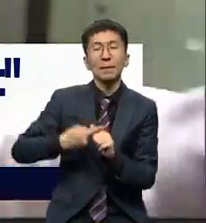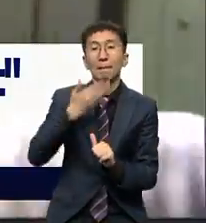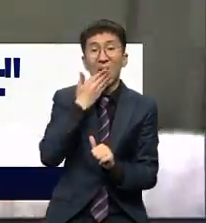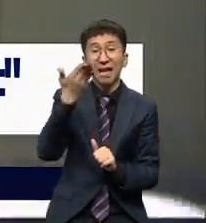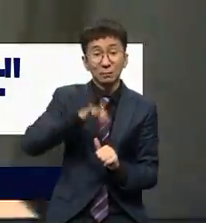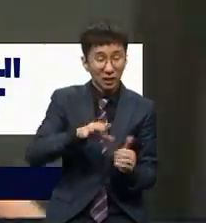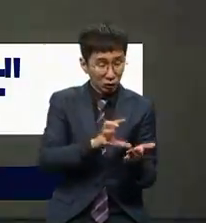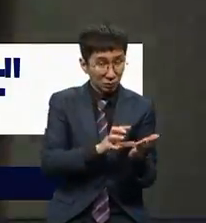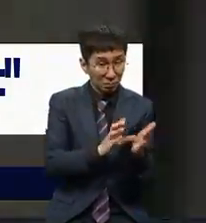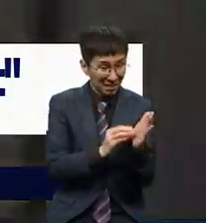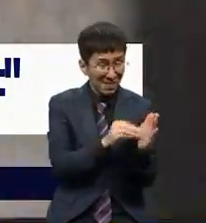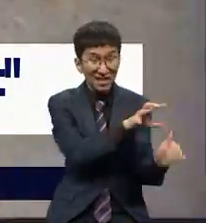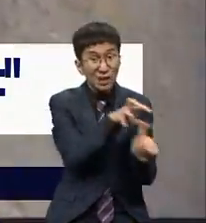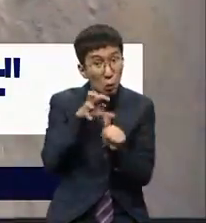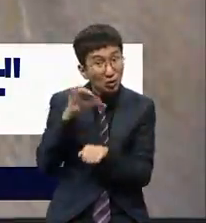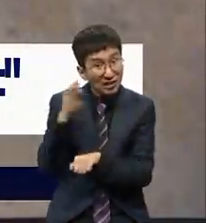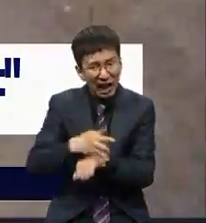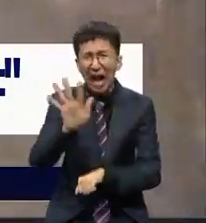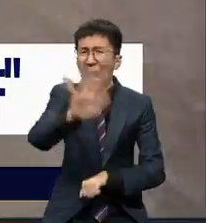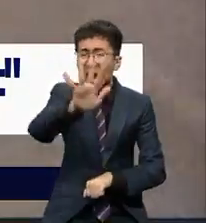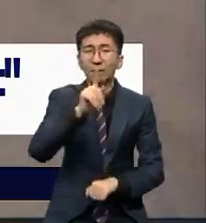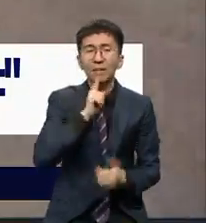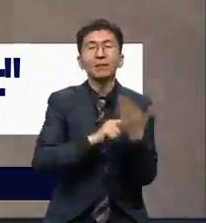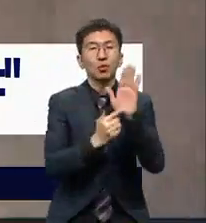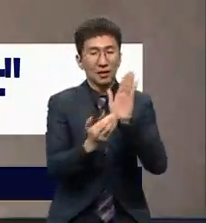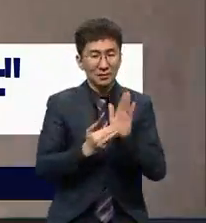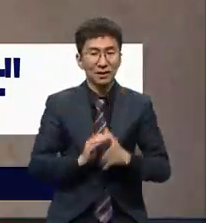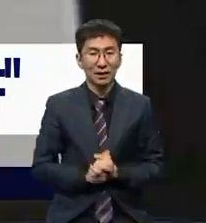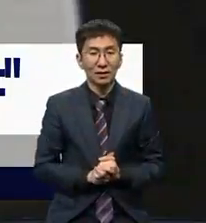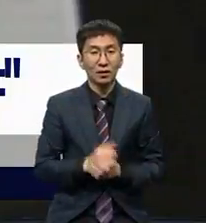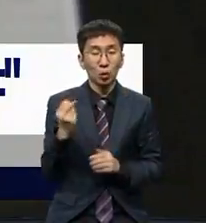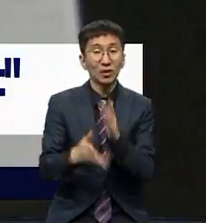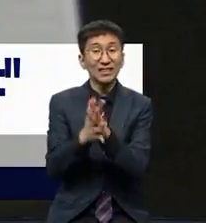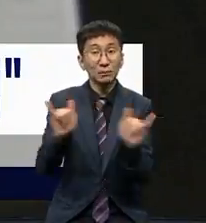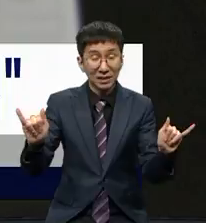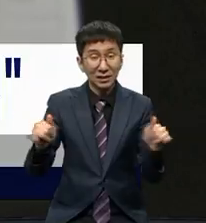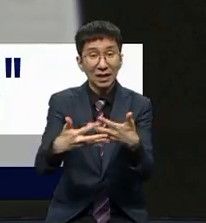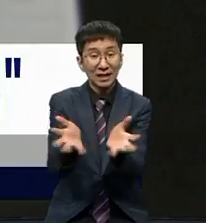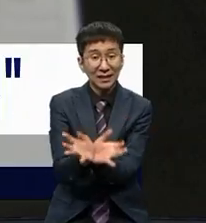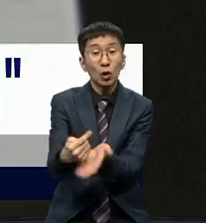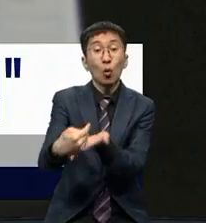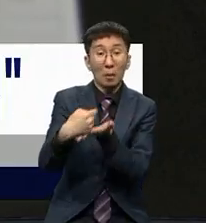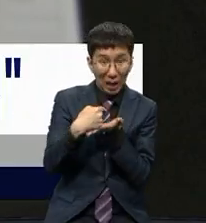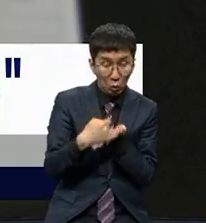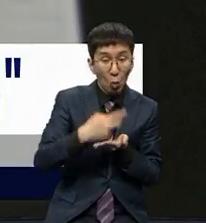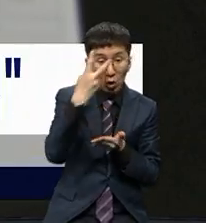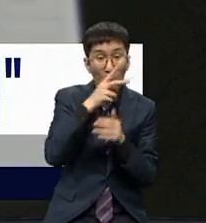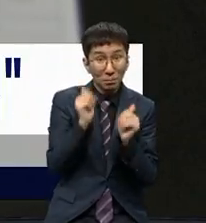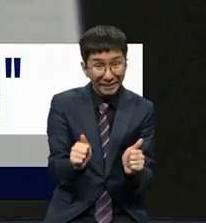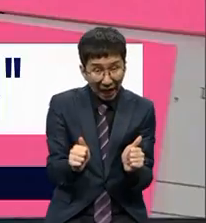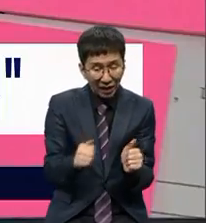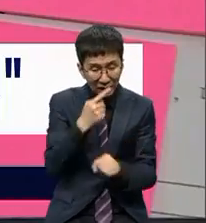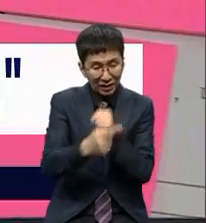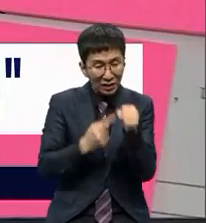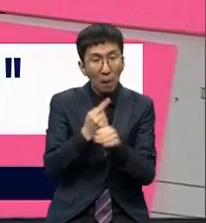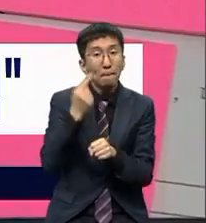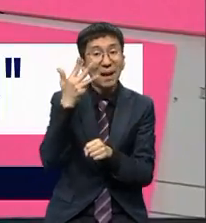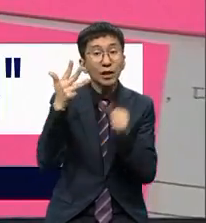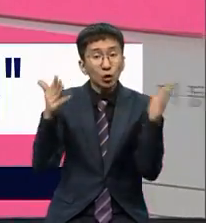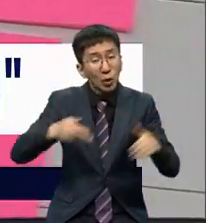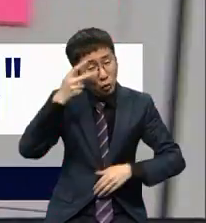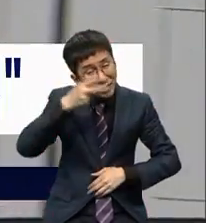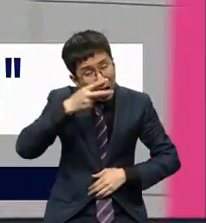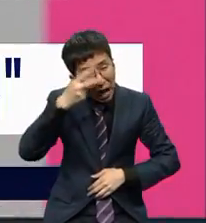이용은 결코 사실이 아니라고 반발했습니다. 또 시민단체가 고발한 뒤 검찰이 1년 8개월 지나도록 결론을